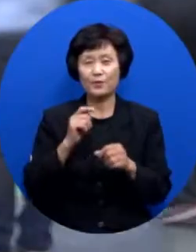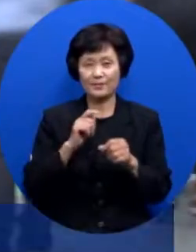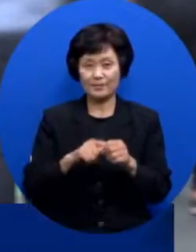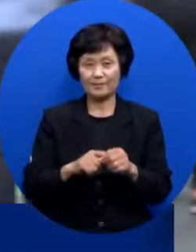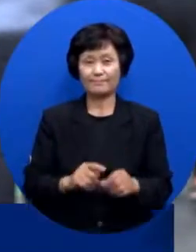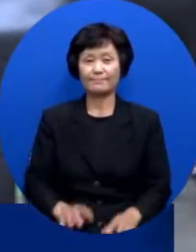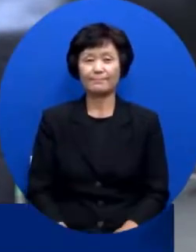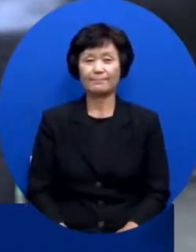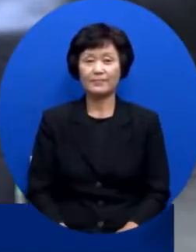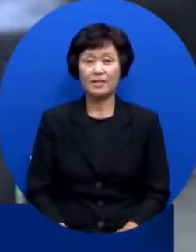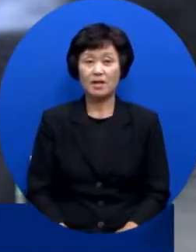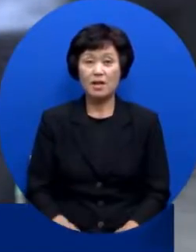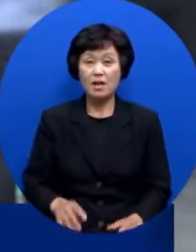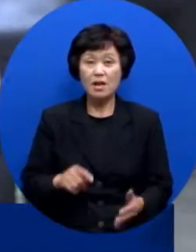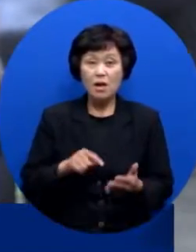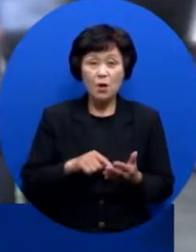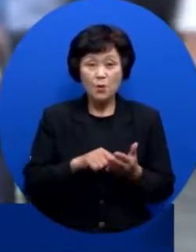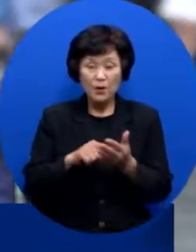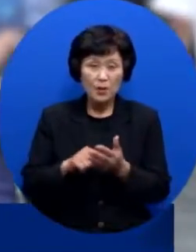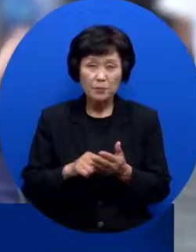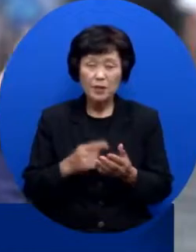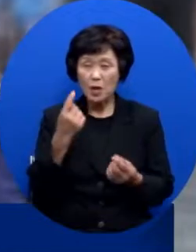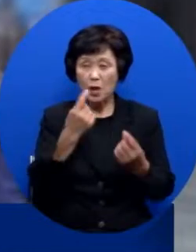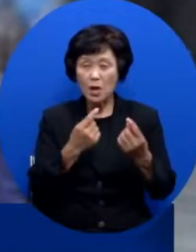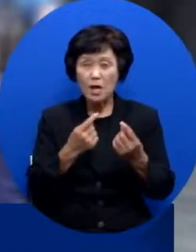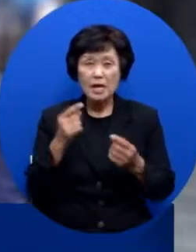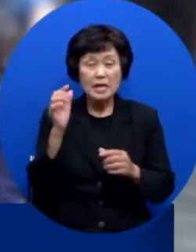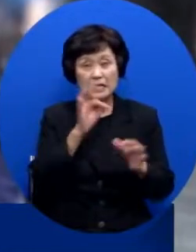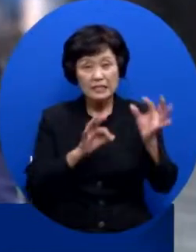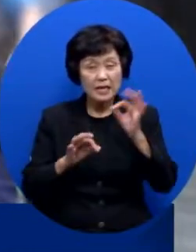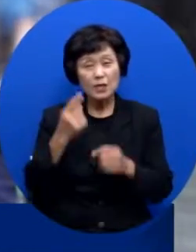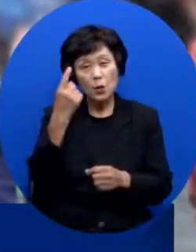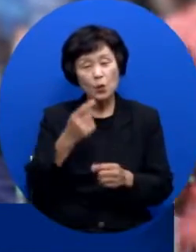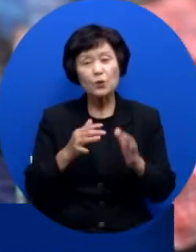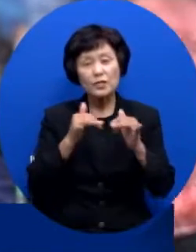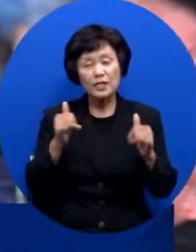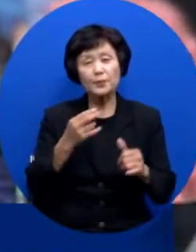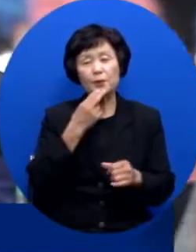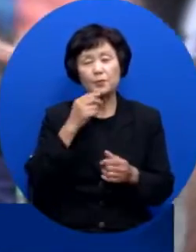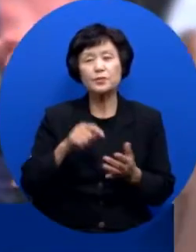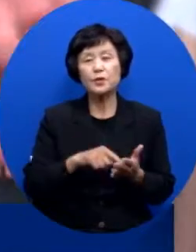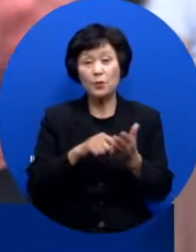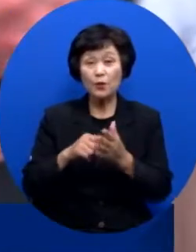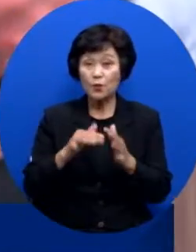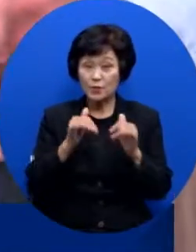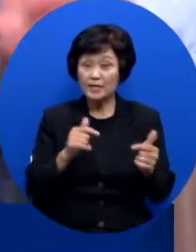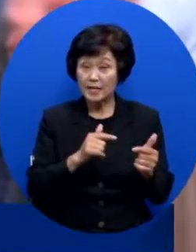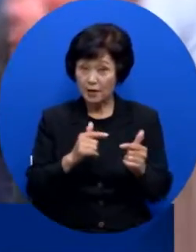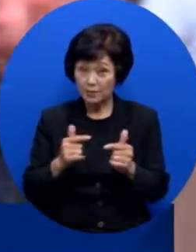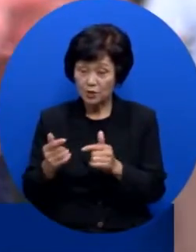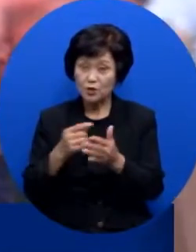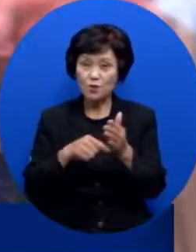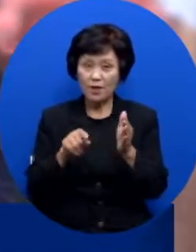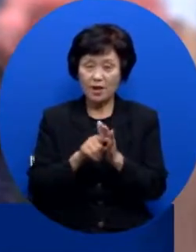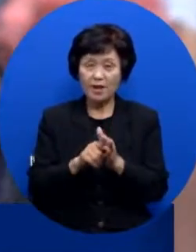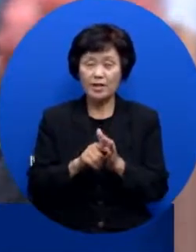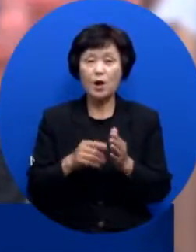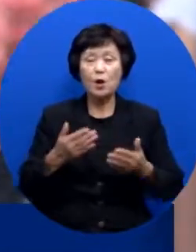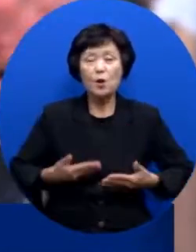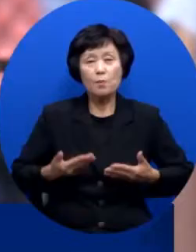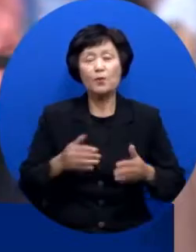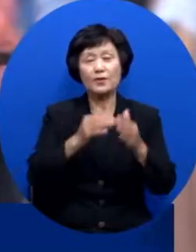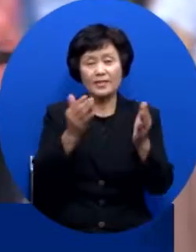외롭게 찾아온 사람도 없이 살아가는 분들을 해마다 저희 한국교회 봉사단이 와서